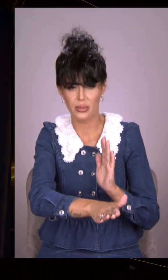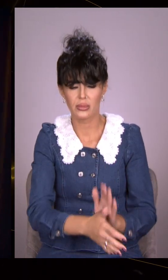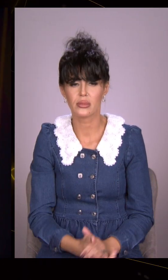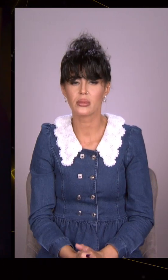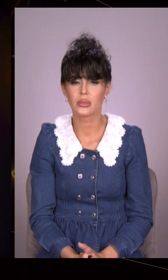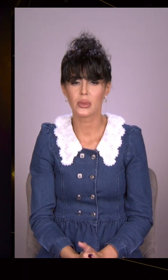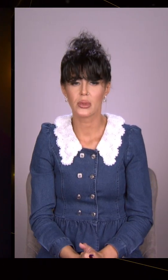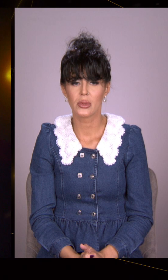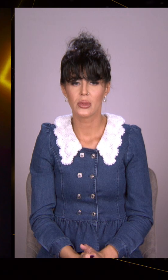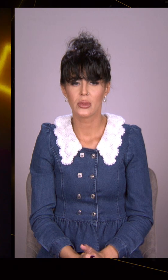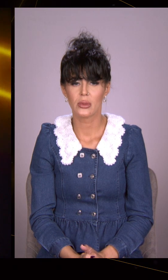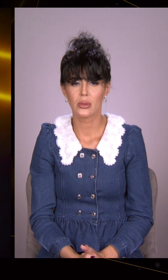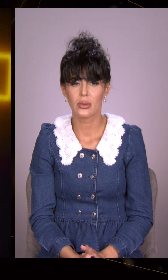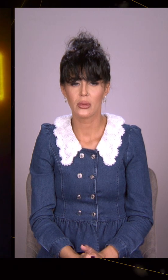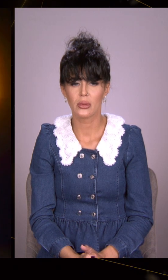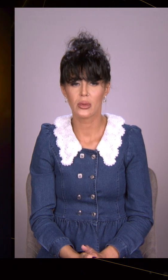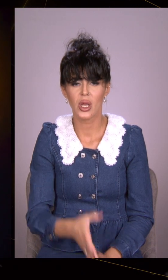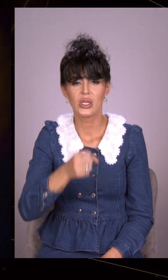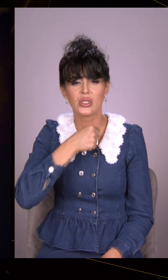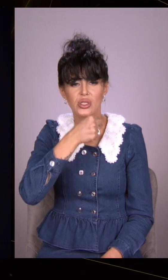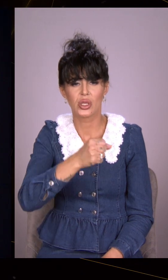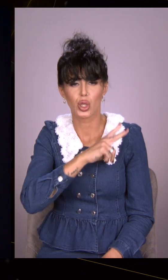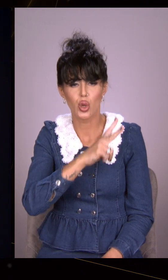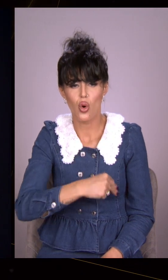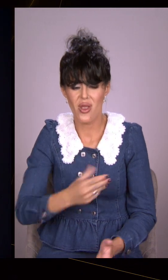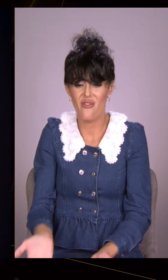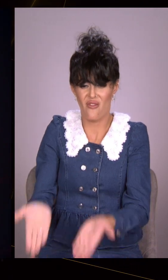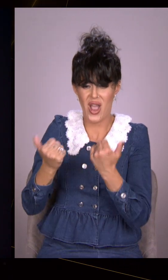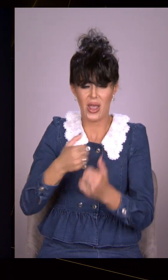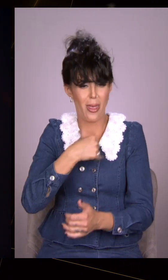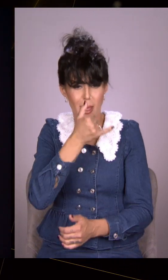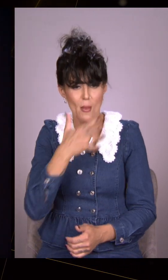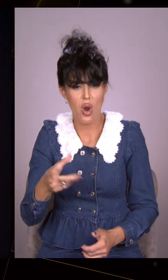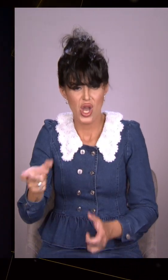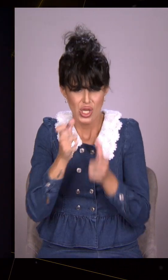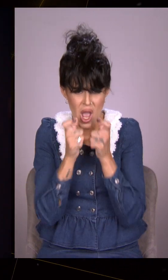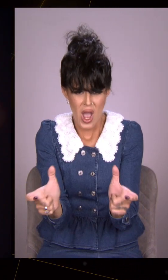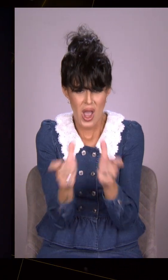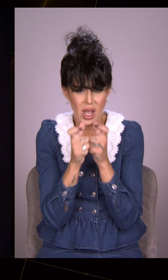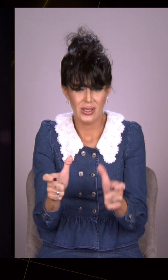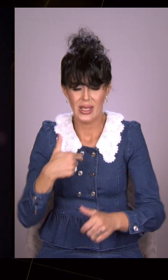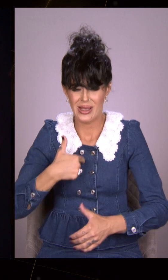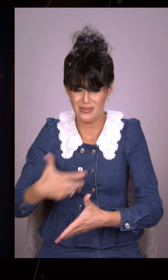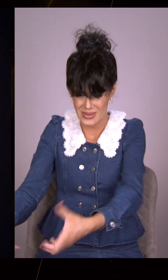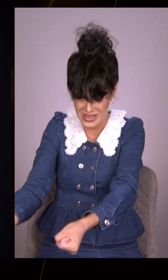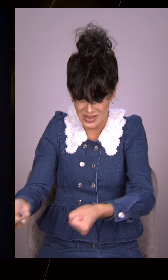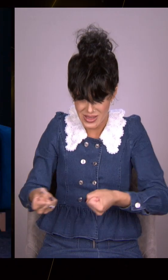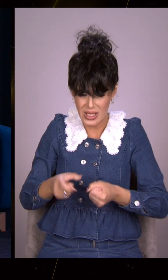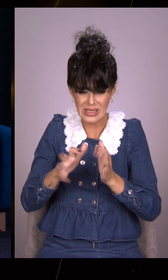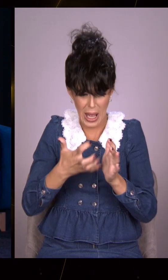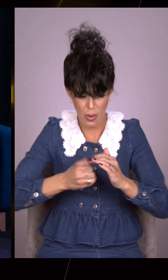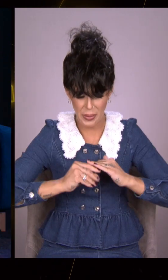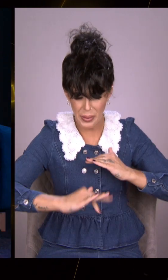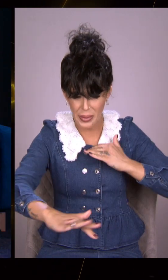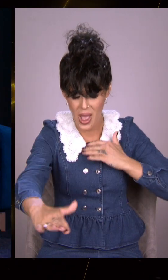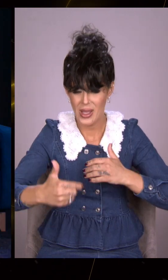Старшу дочку вже підняти не взяв, вона не вставала. Вона так кричала, вона не вставала. Ми її за ноги по стеклу волочили, вкинули в